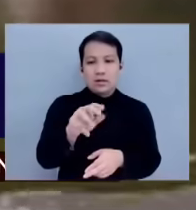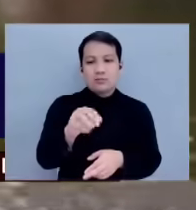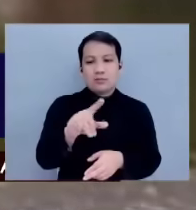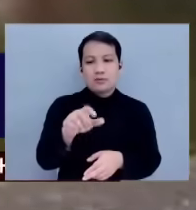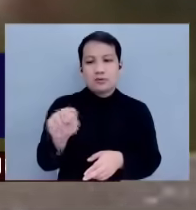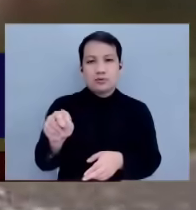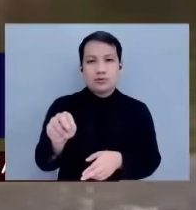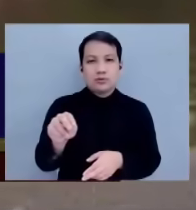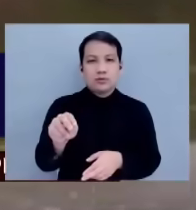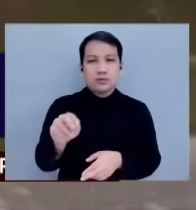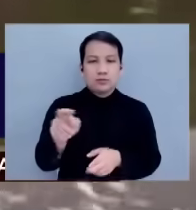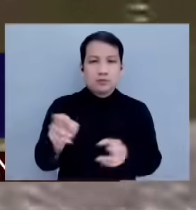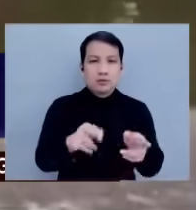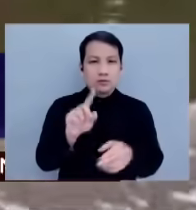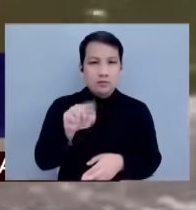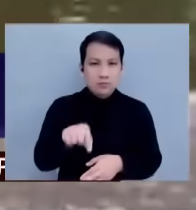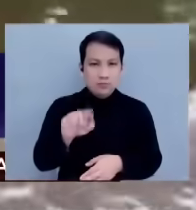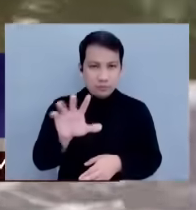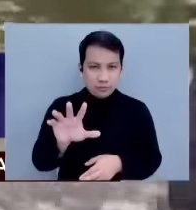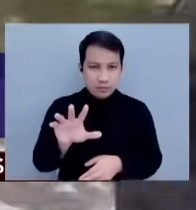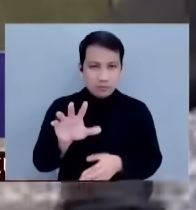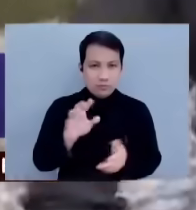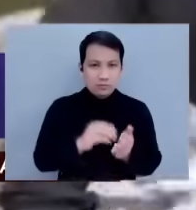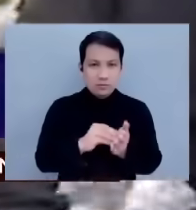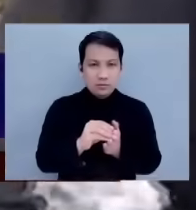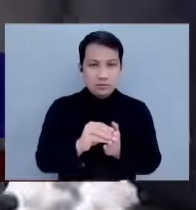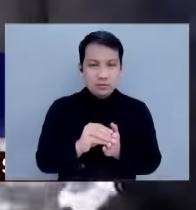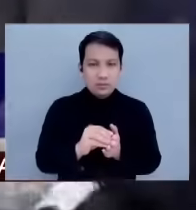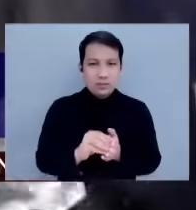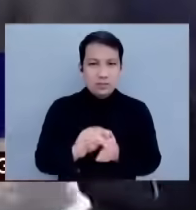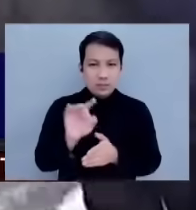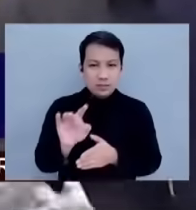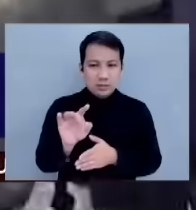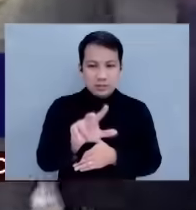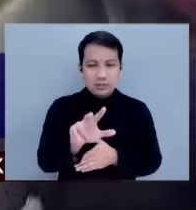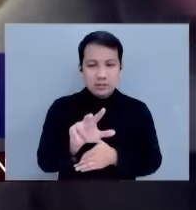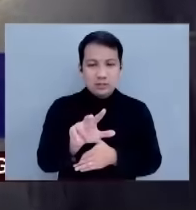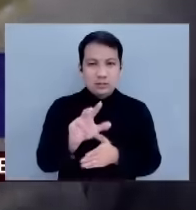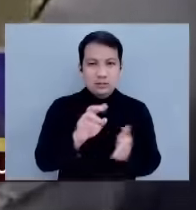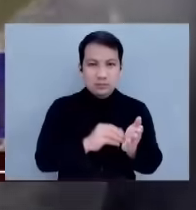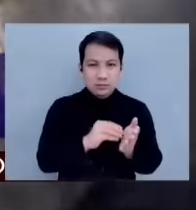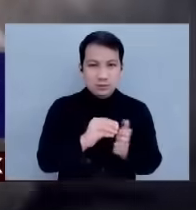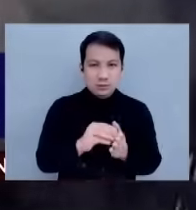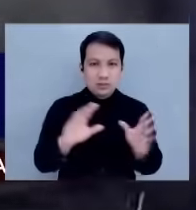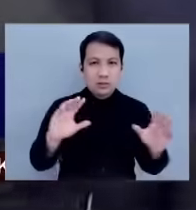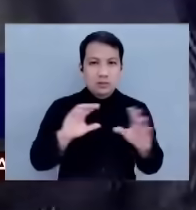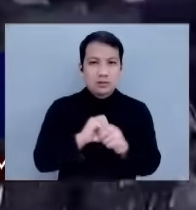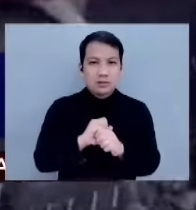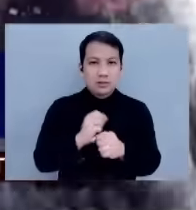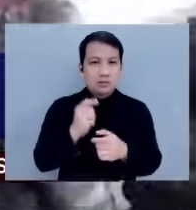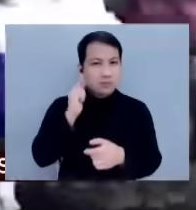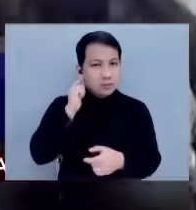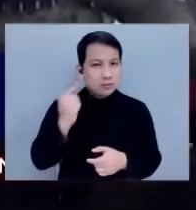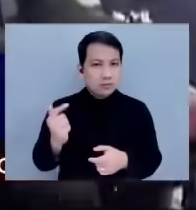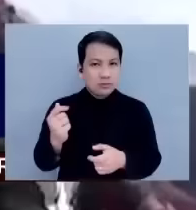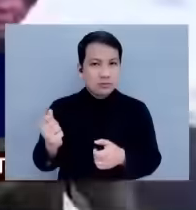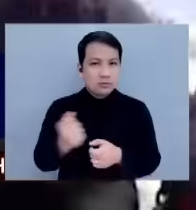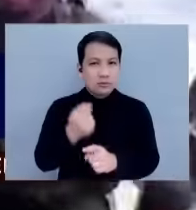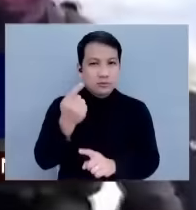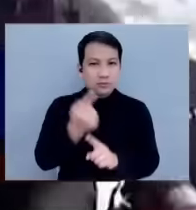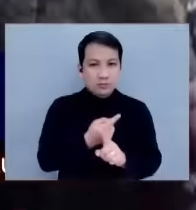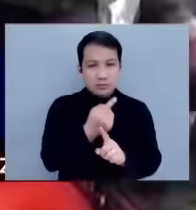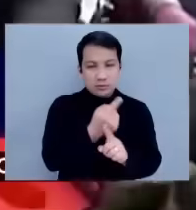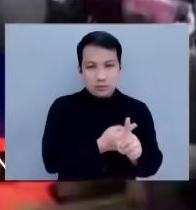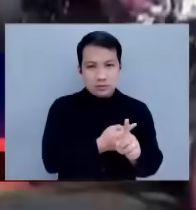$1.5 million o katumbas ng 83 million pesos ang halaga ng mga gintong nakukuha kada buwan mula sa